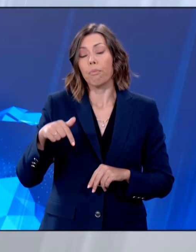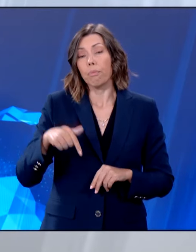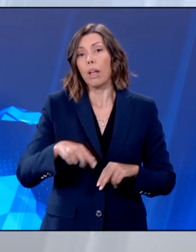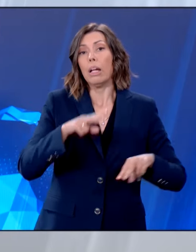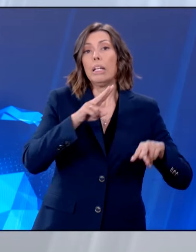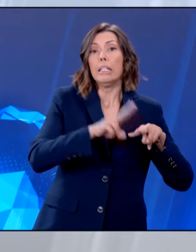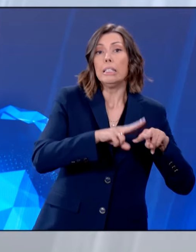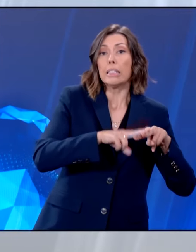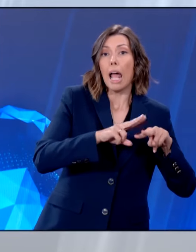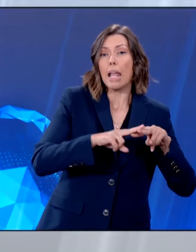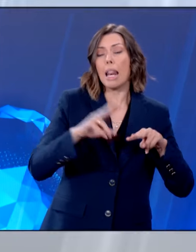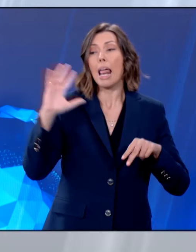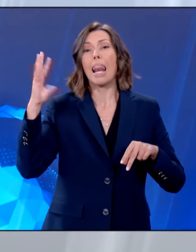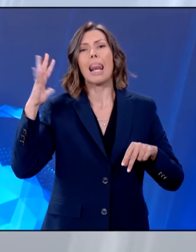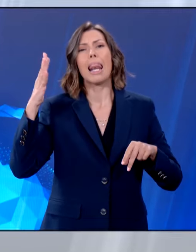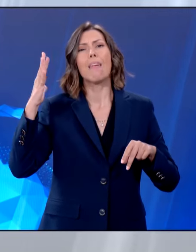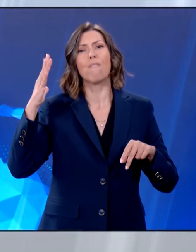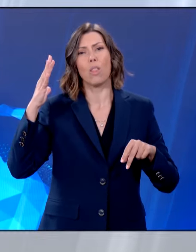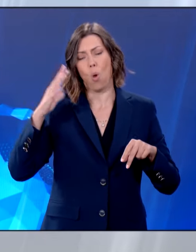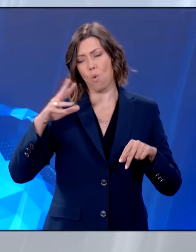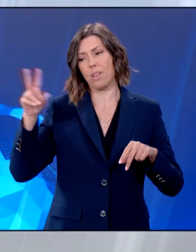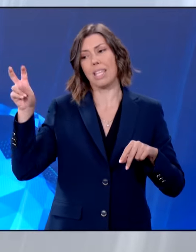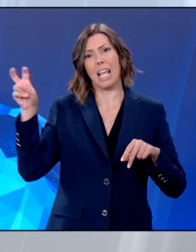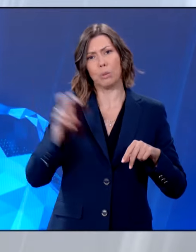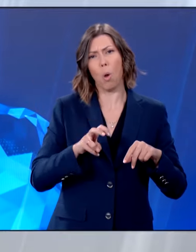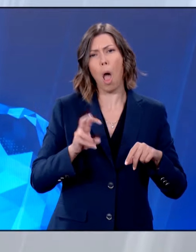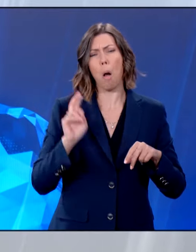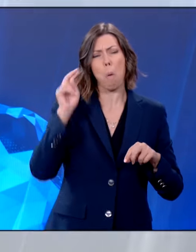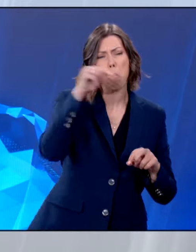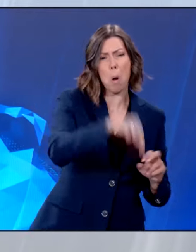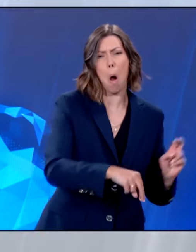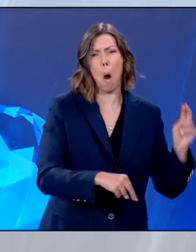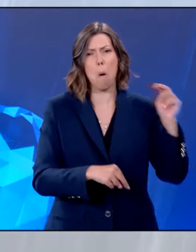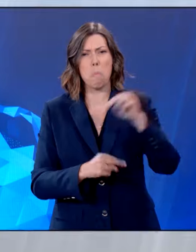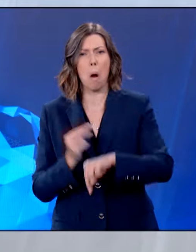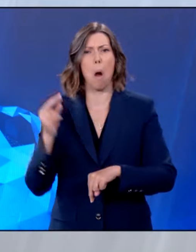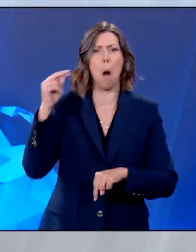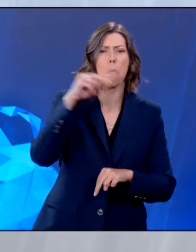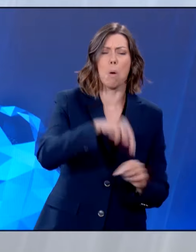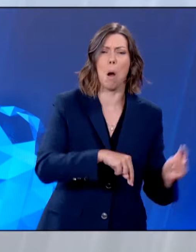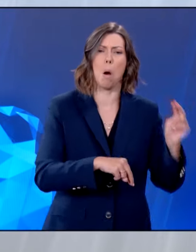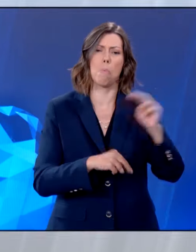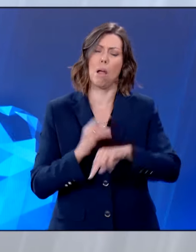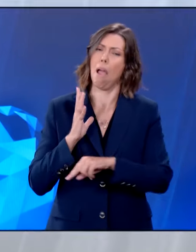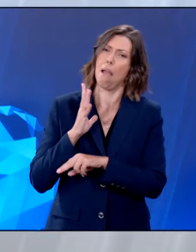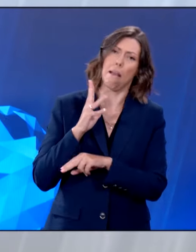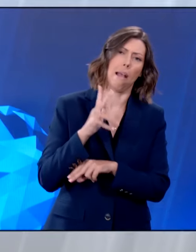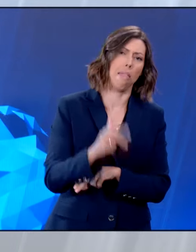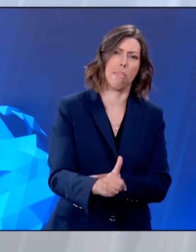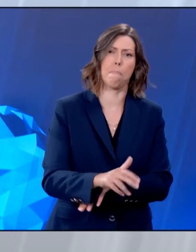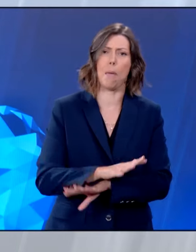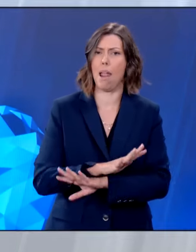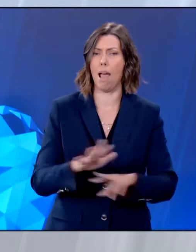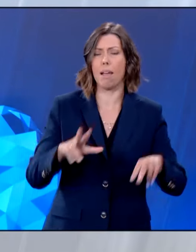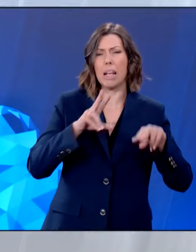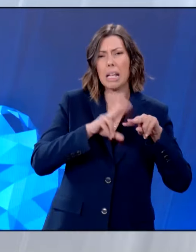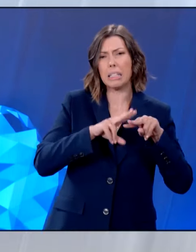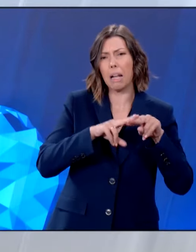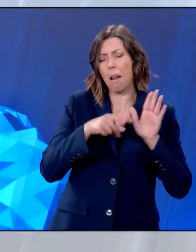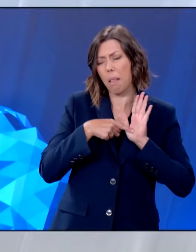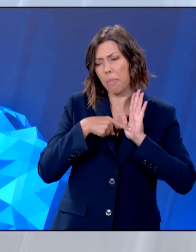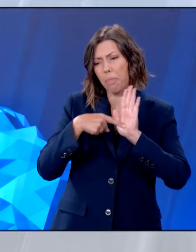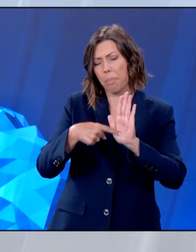Ισραήλ και Χεσμπολά στα βόρεια σύνορα με το Λίβανο είναι καθημερινή. Το Ισραήλ δίνει εικόνες από πλήγματα σε επιθέσεις της φιλοϊρανικής